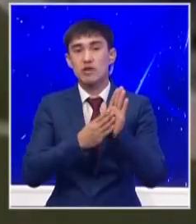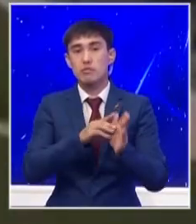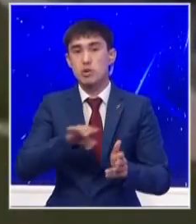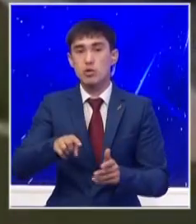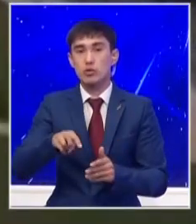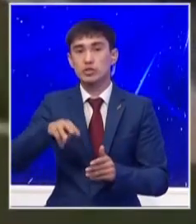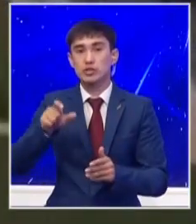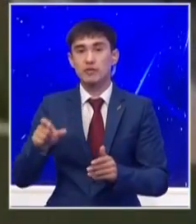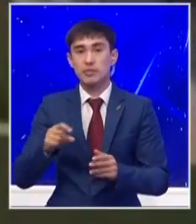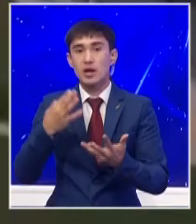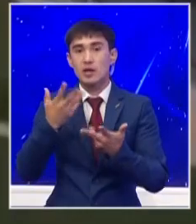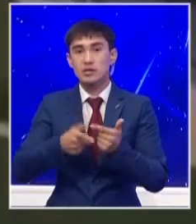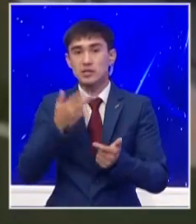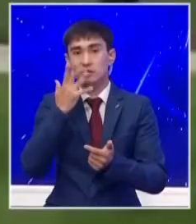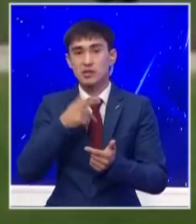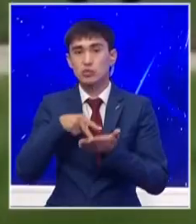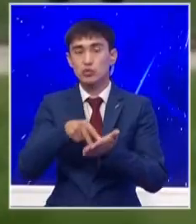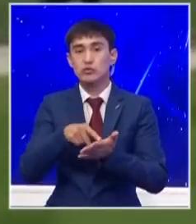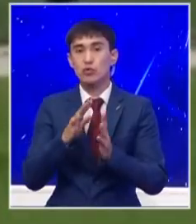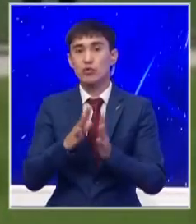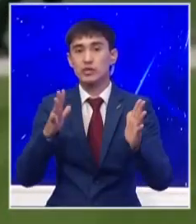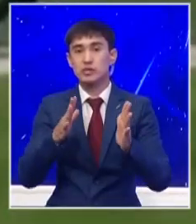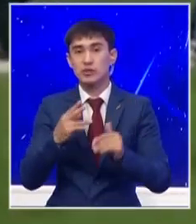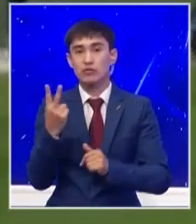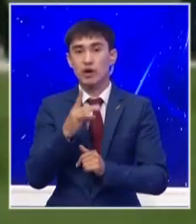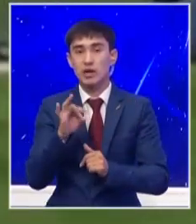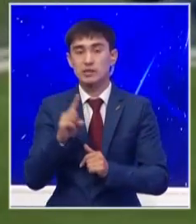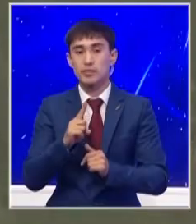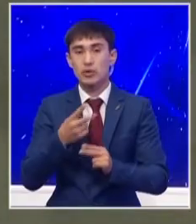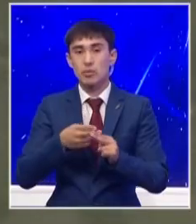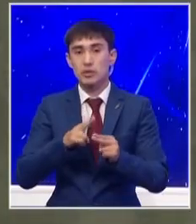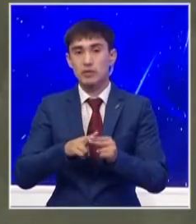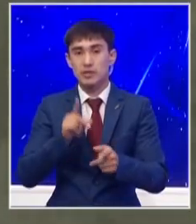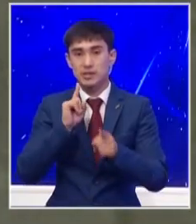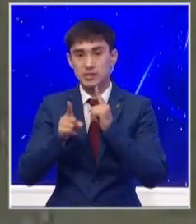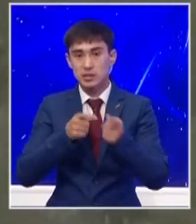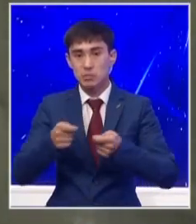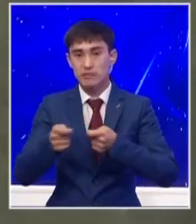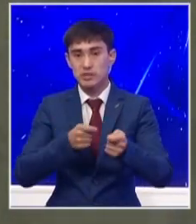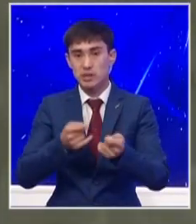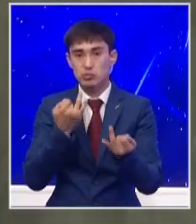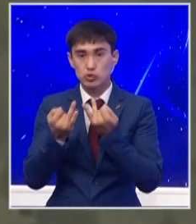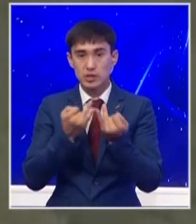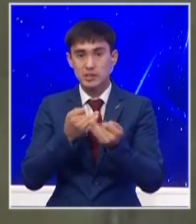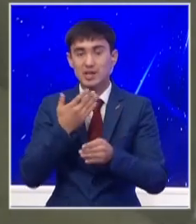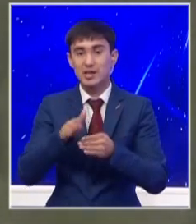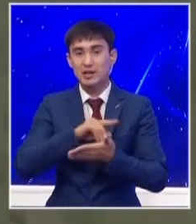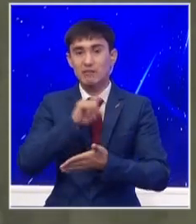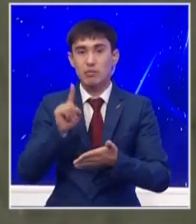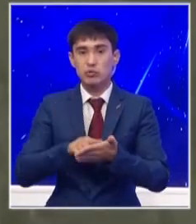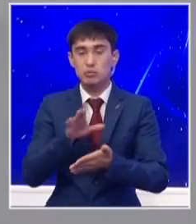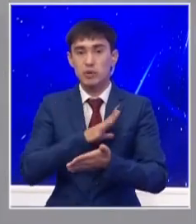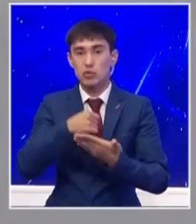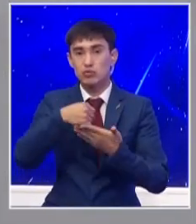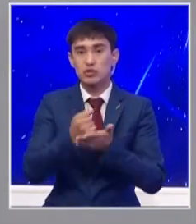миллионов тенге, а количество иностранных туристов увеличится вдвое. Кроме того, на заседании правительства обсуждался кредитный вопрос,